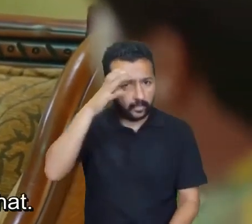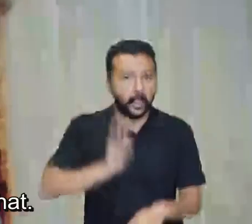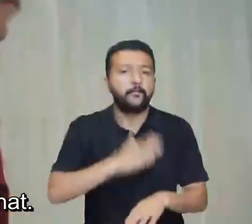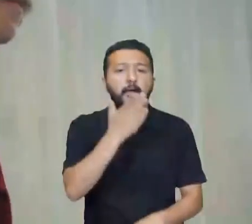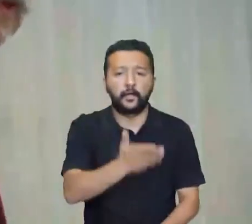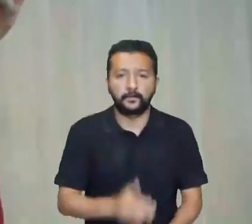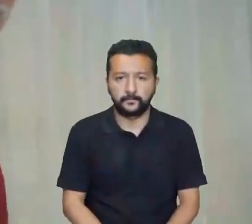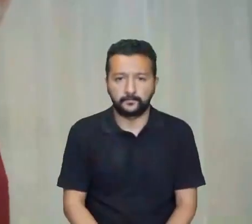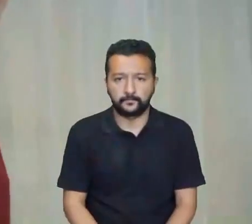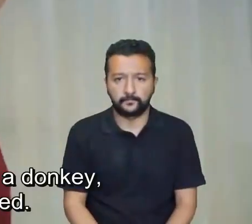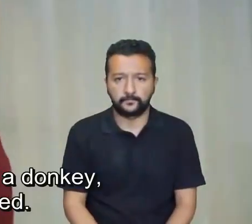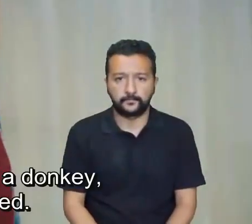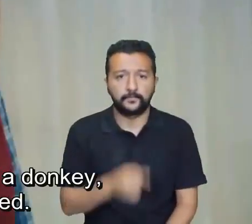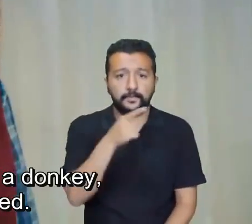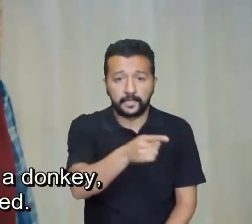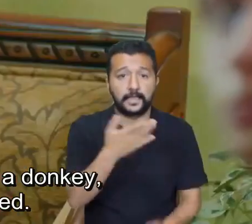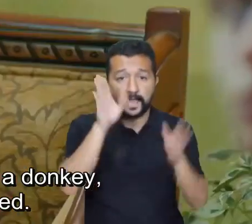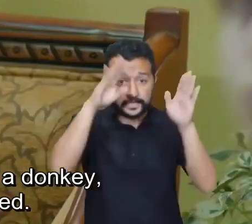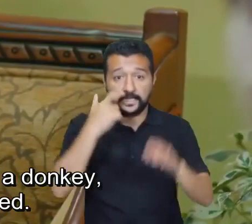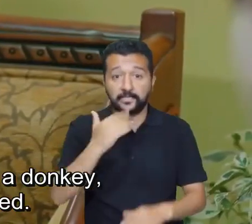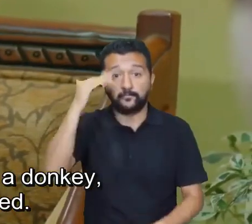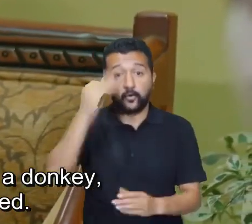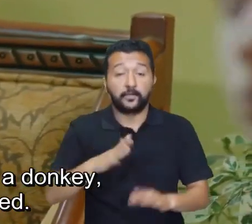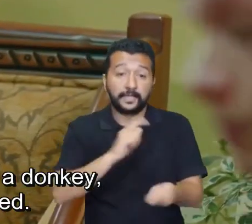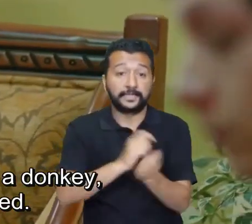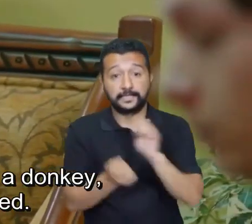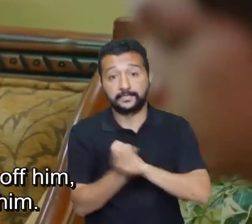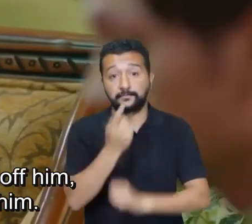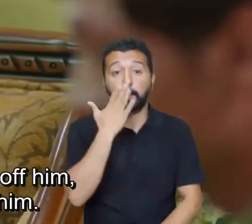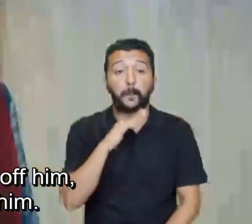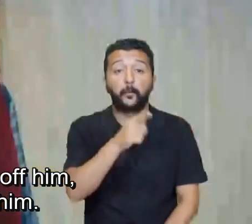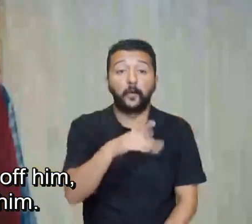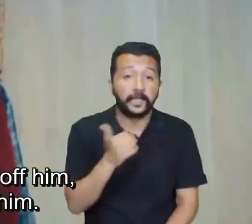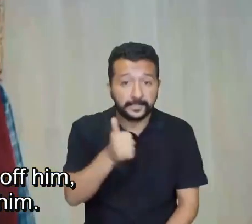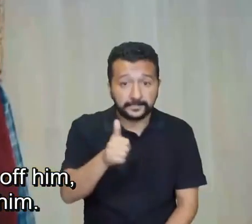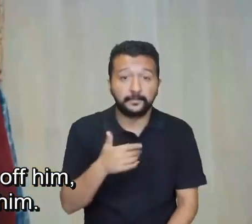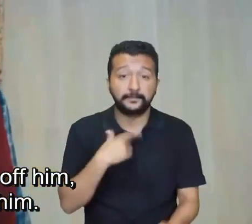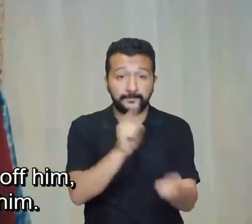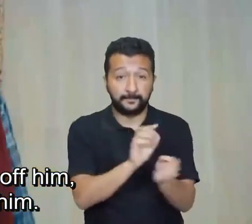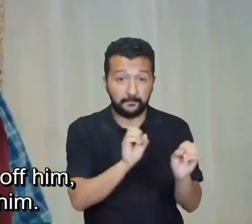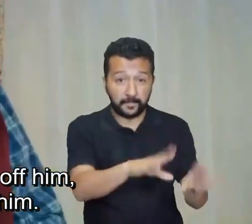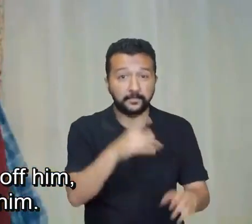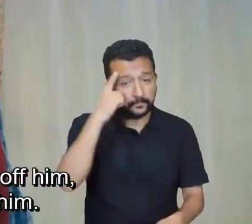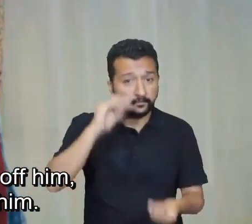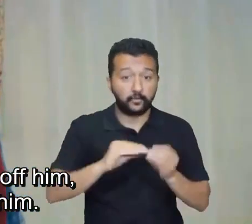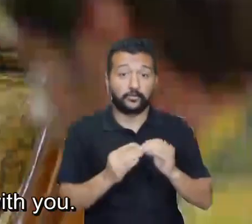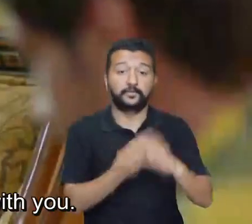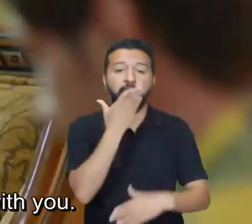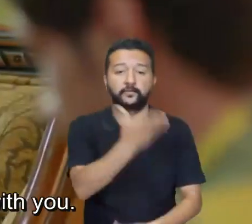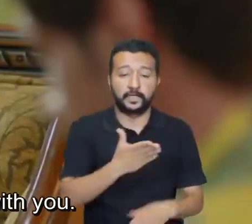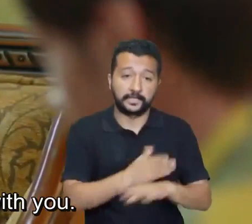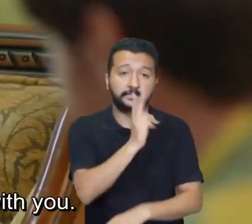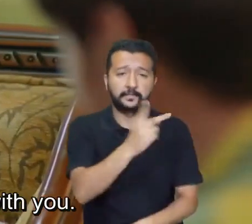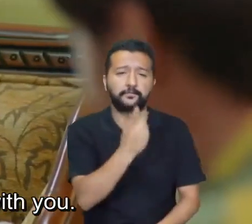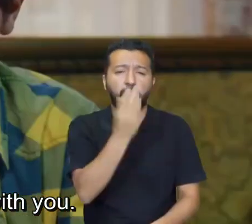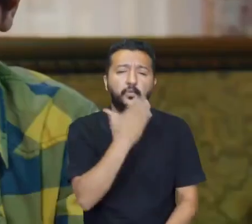kadar ya. Sen de eşeğin yaşına geldin ama değişen bir şey yok. Ne zaman elimi üzerinden çeksem başına bir halt geliyor. Gerçi